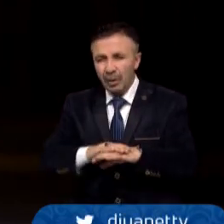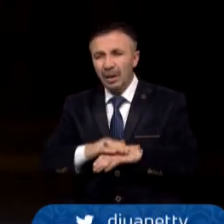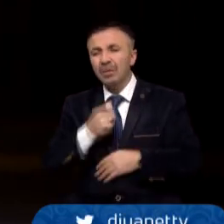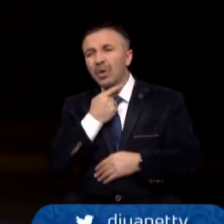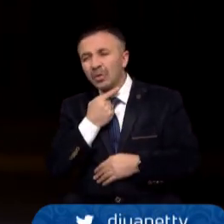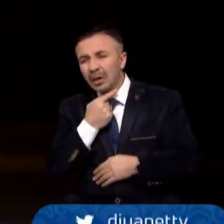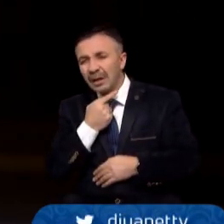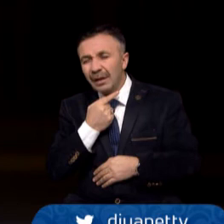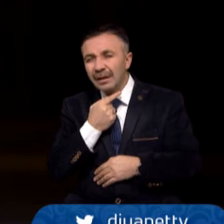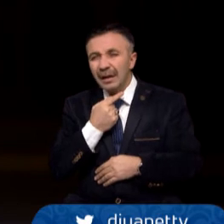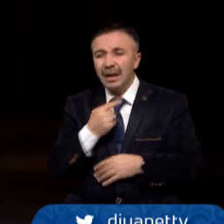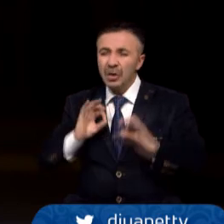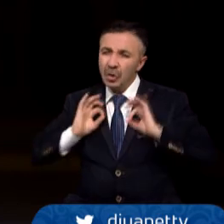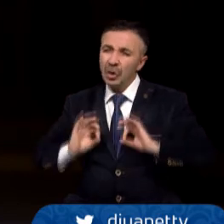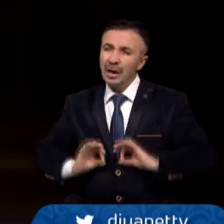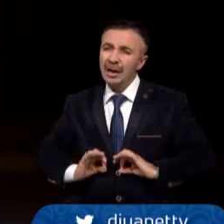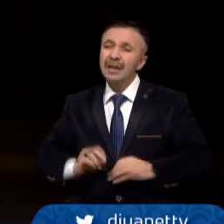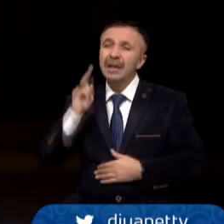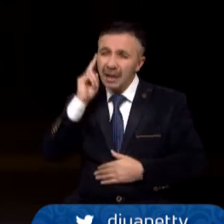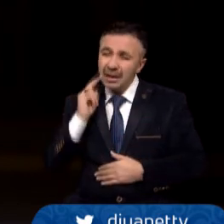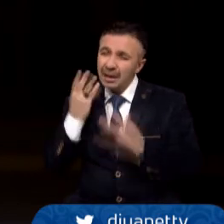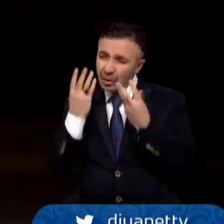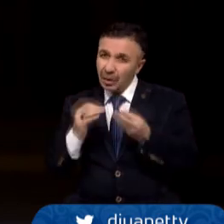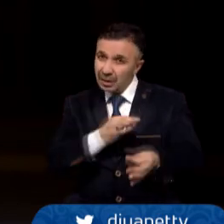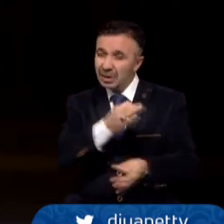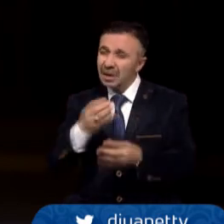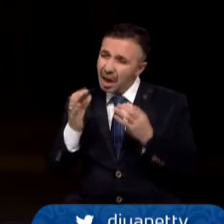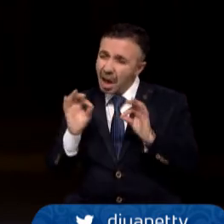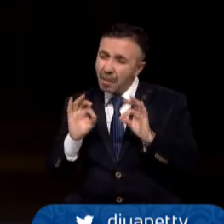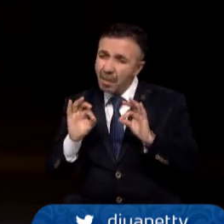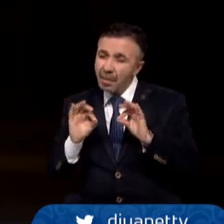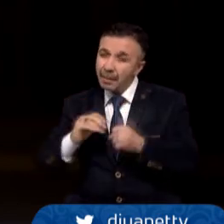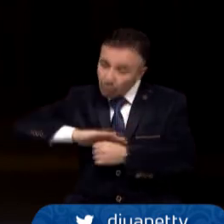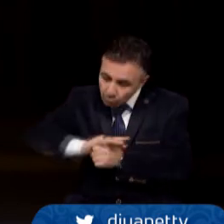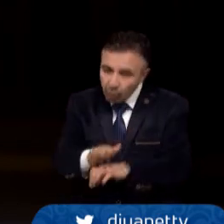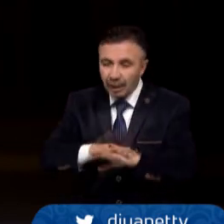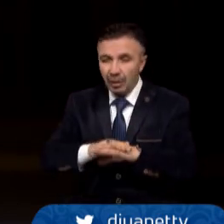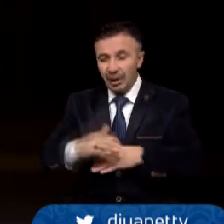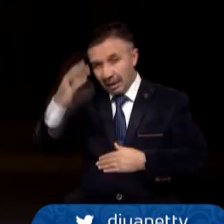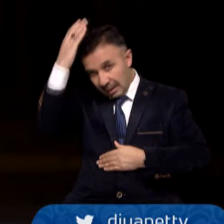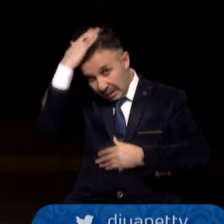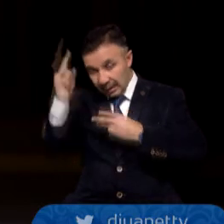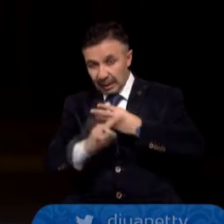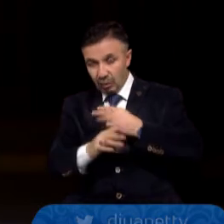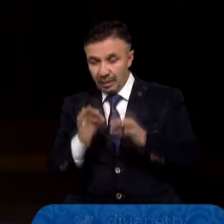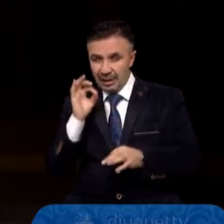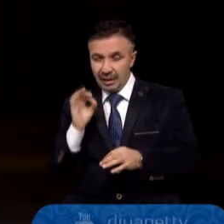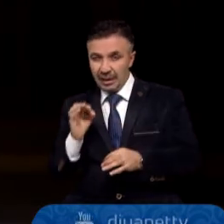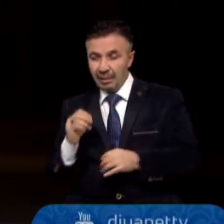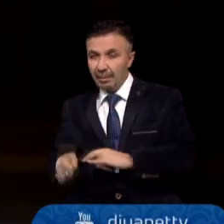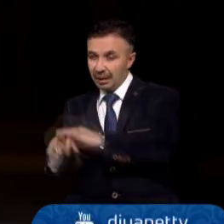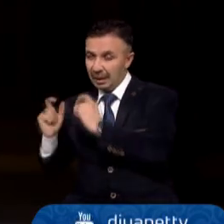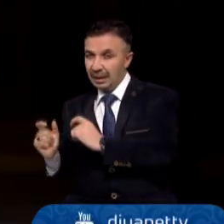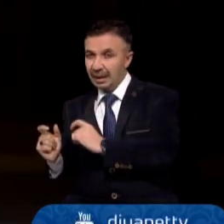yoksula da fakir Ada köleye de cariye de zengin olan adada Hazreti Ebubekir de